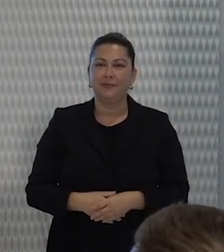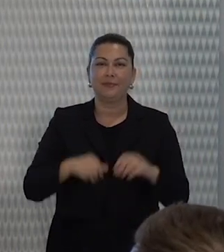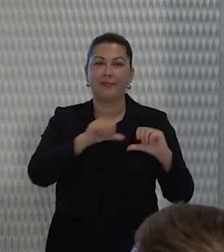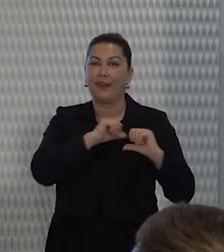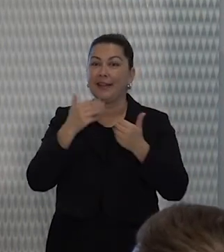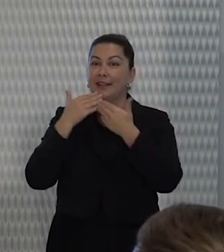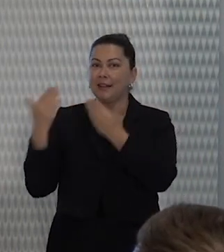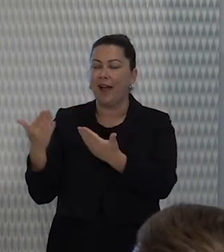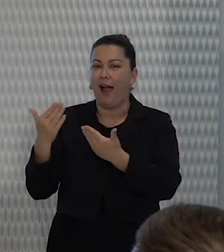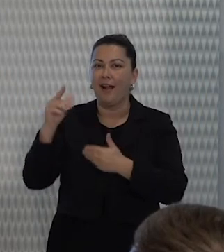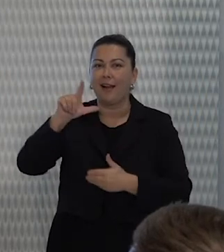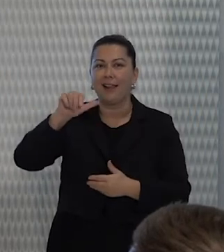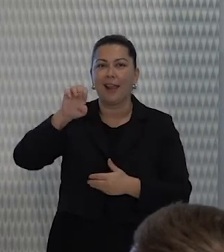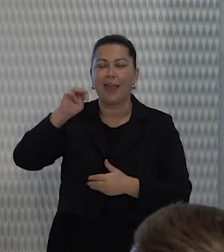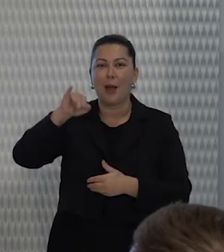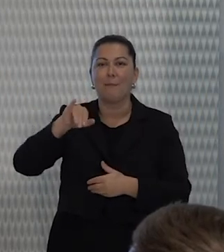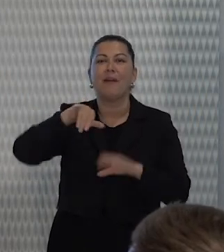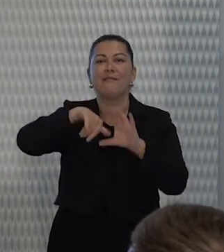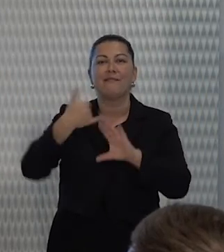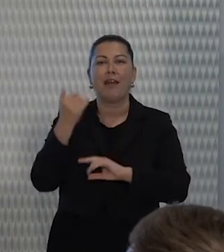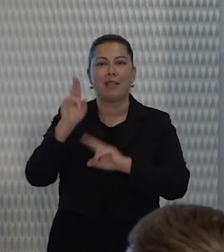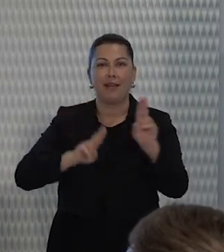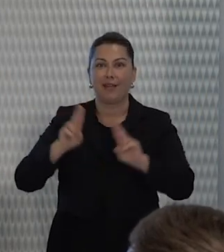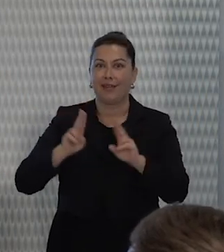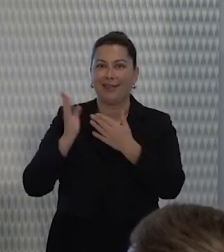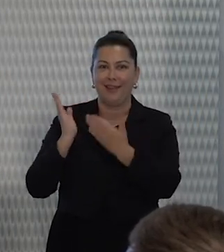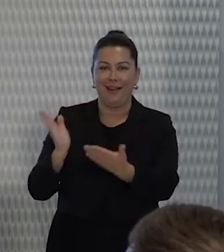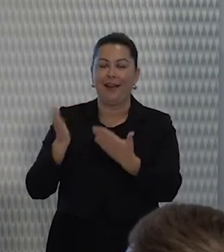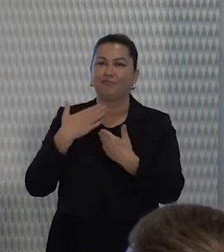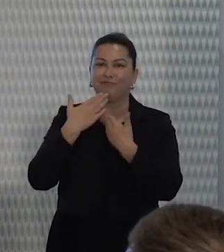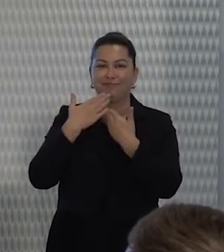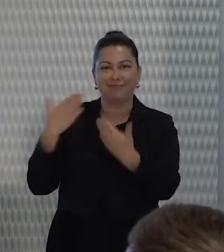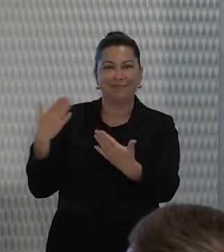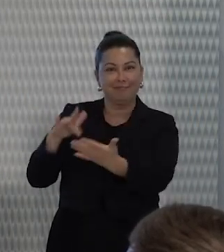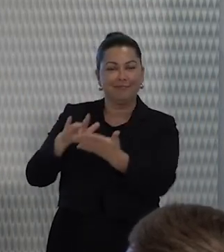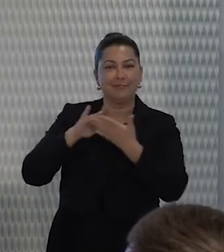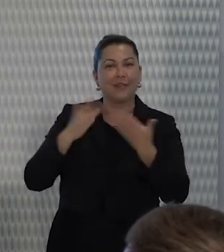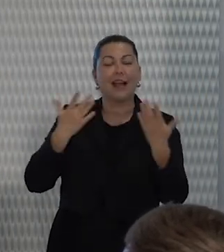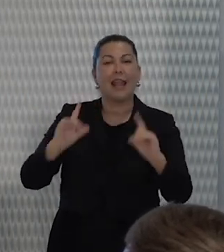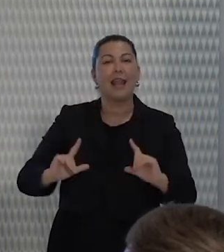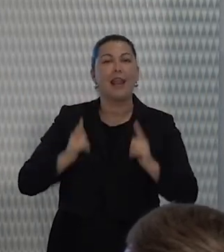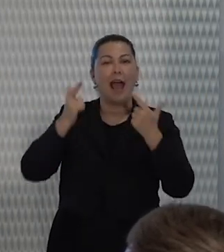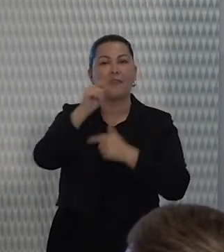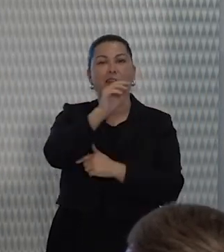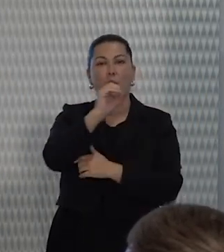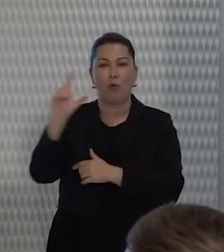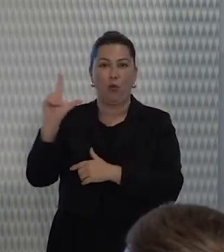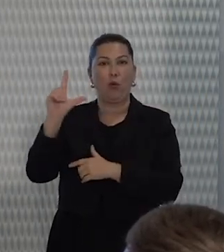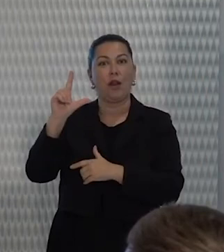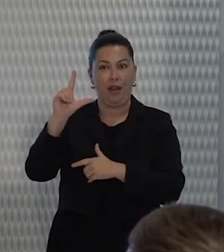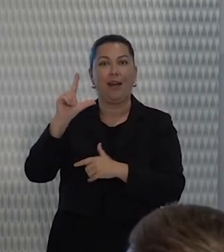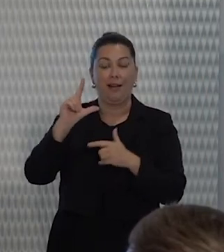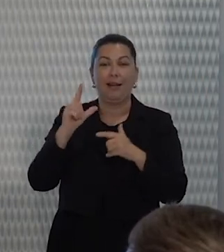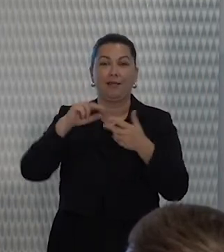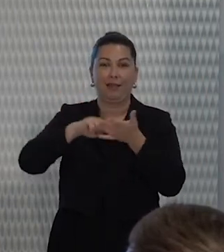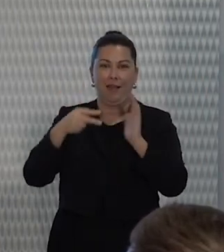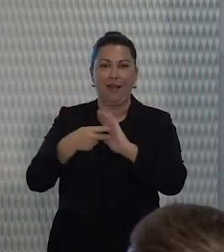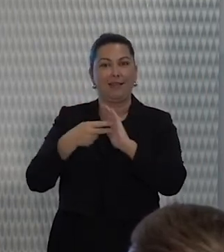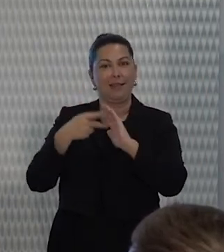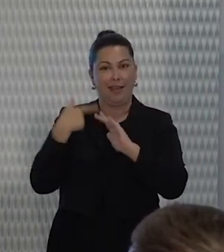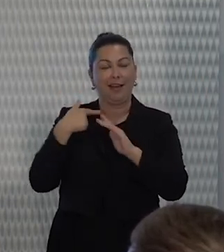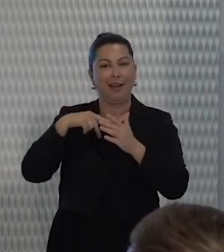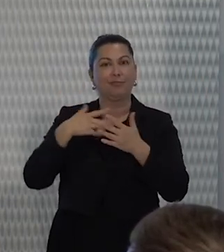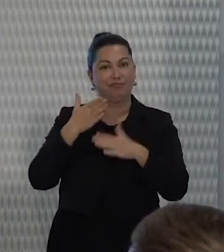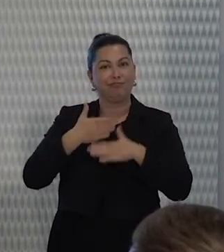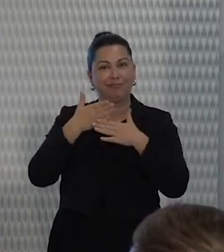Herzlichen Dank, Liam Weingartner, mit einer Lösung von LiveTool. Großartig, vielen, vielen Dank für das